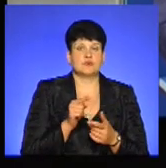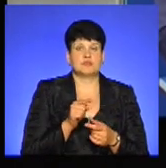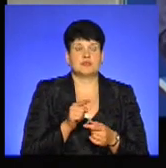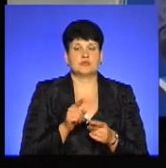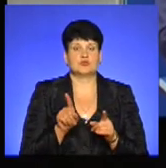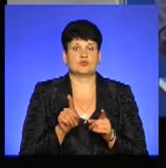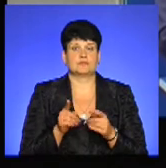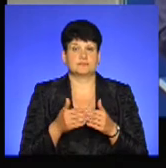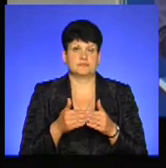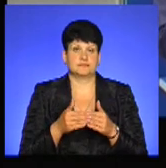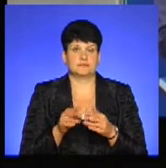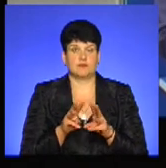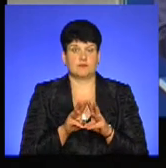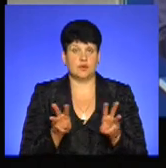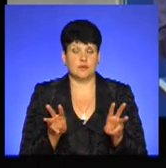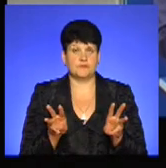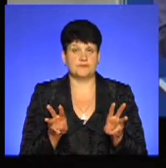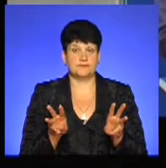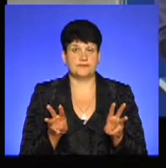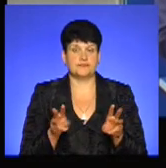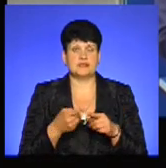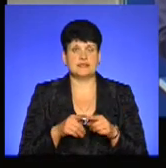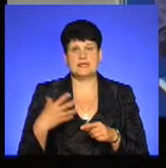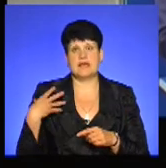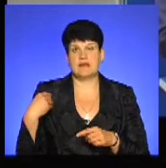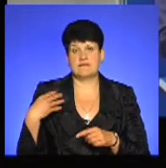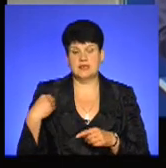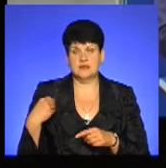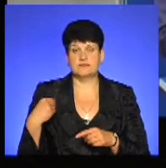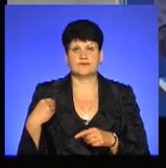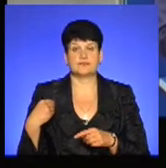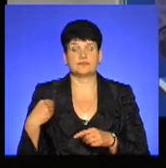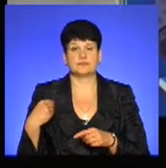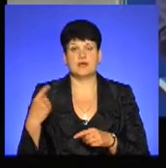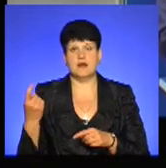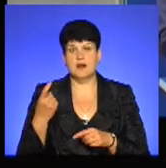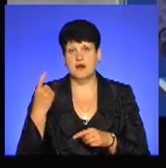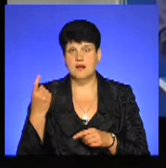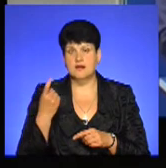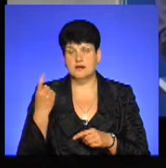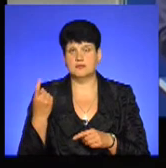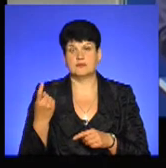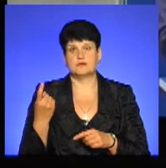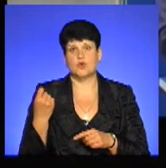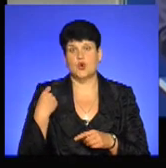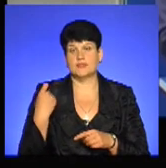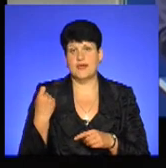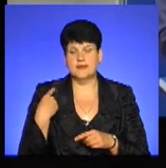мільйона вже близько. Це Львів, звичайно, що Харків, звичайно, що